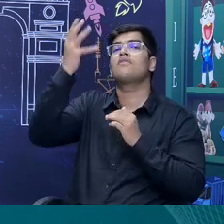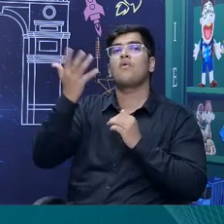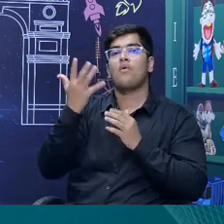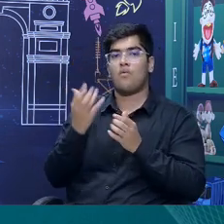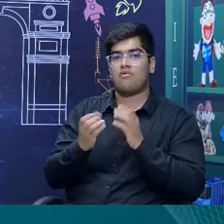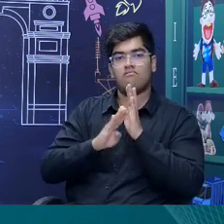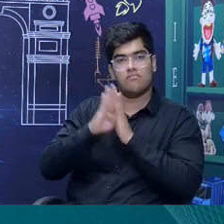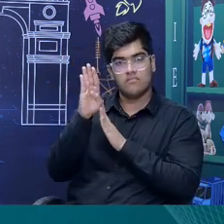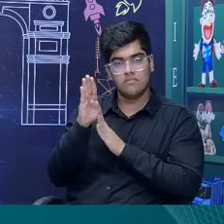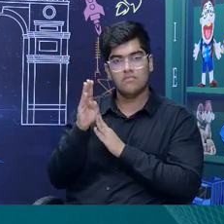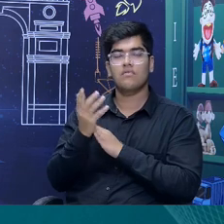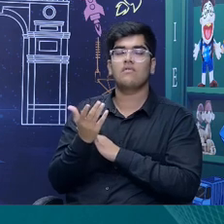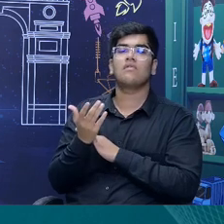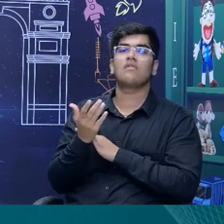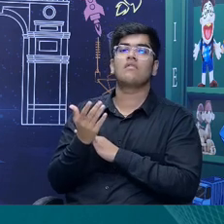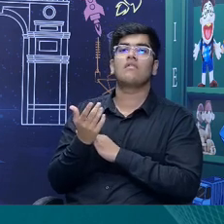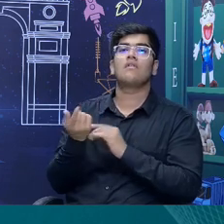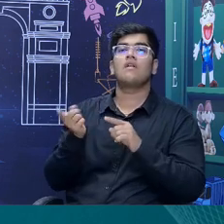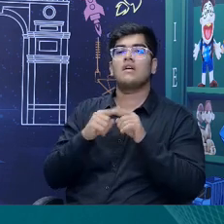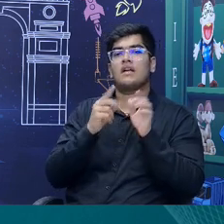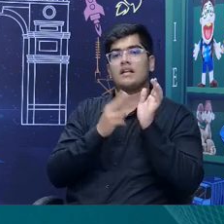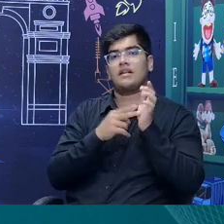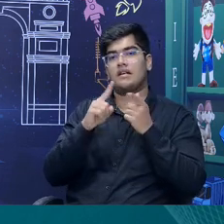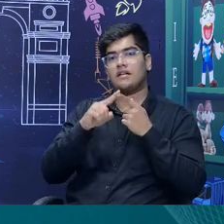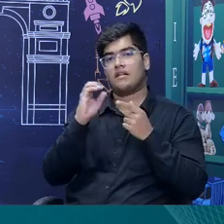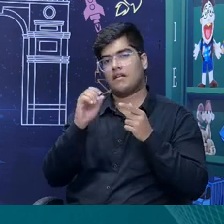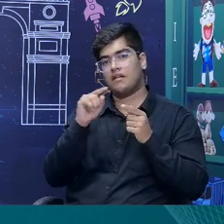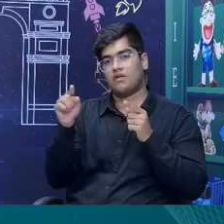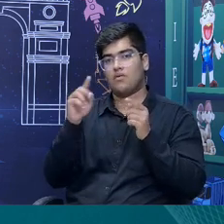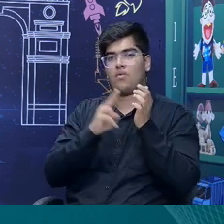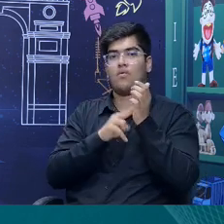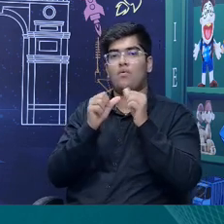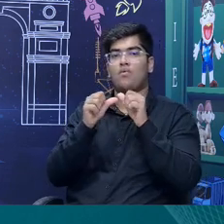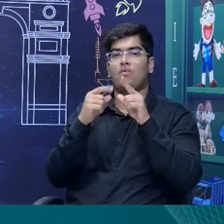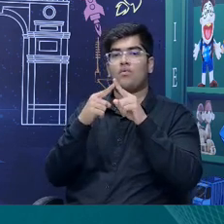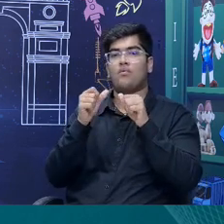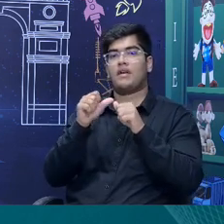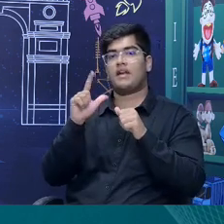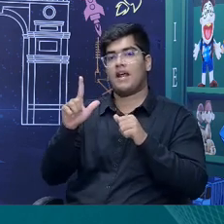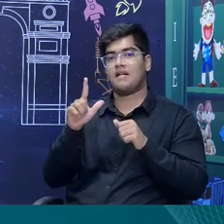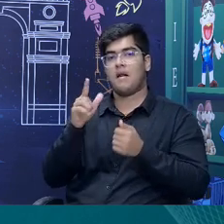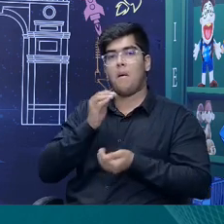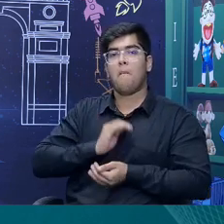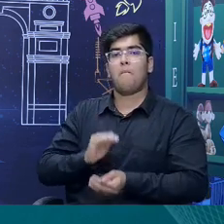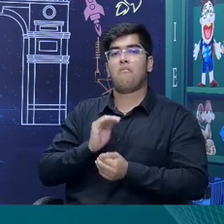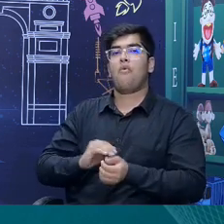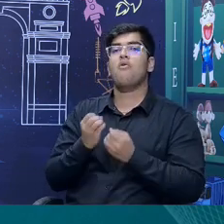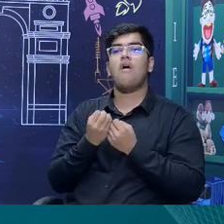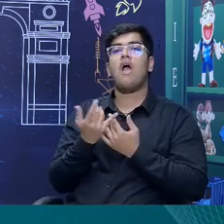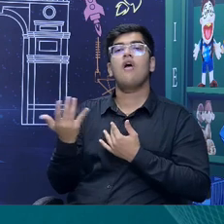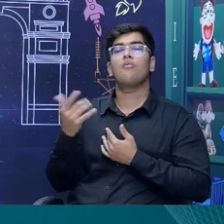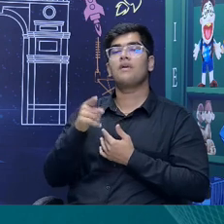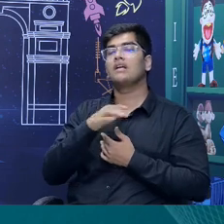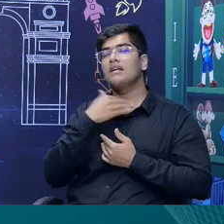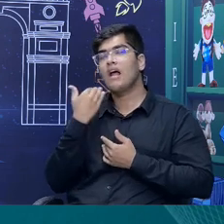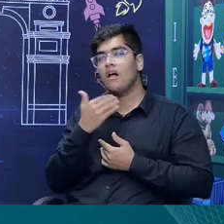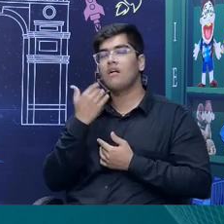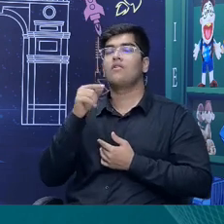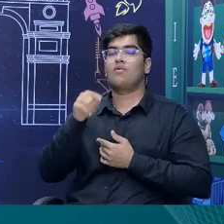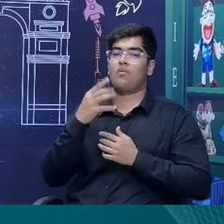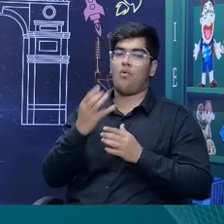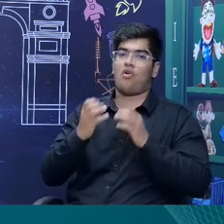न्यूनतम मेटैलिटीज रेट कम करना चाहते हैं टीचर नो आईटी इस मी रिस्पांसिबिलिटी में बच्चों को ये नहीं बोलूंगी